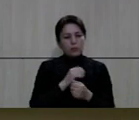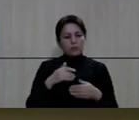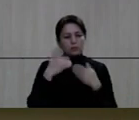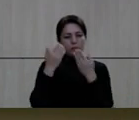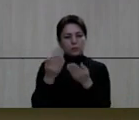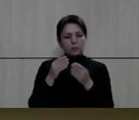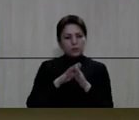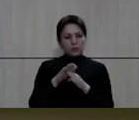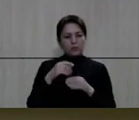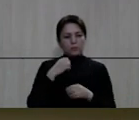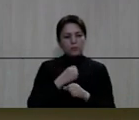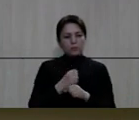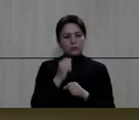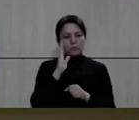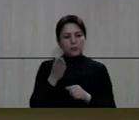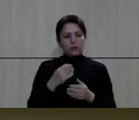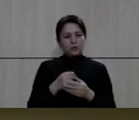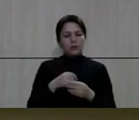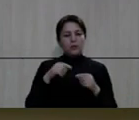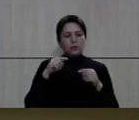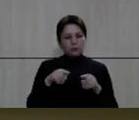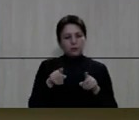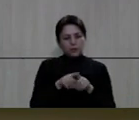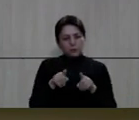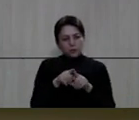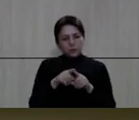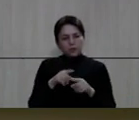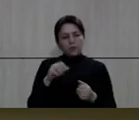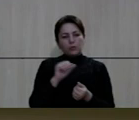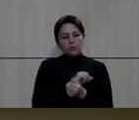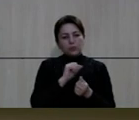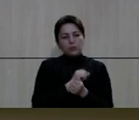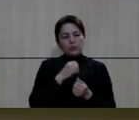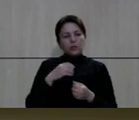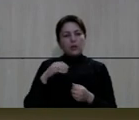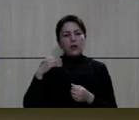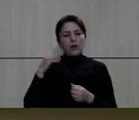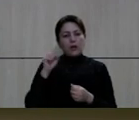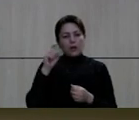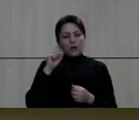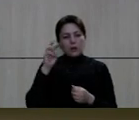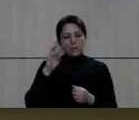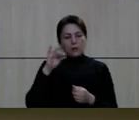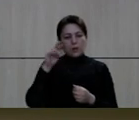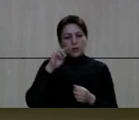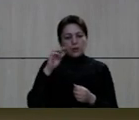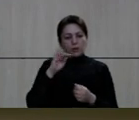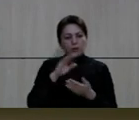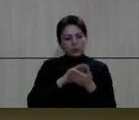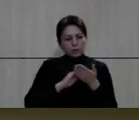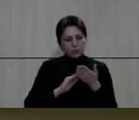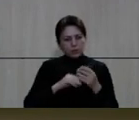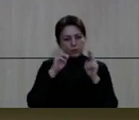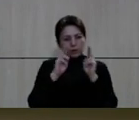majbur bo'ladi. Xuddi shu o'rinda ish qog'ozlarining ahamiyati, ularning yozilish tartibini bilish